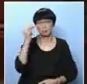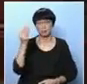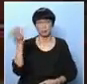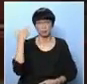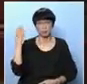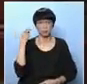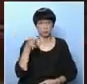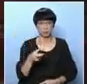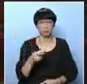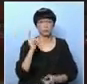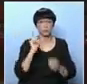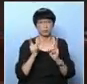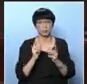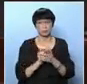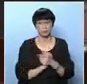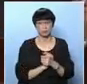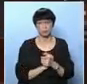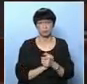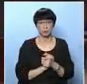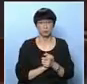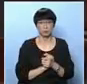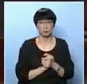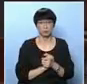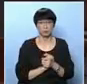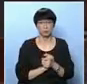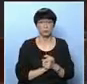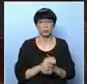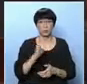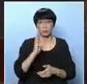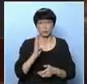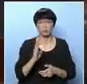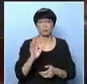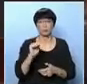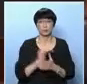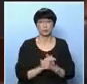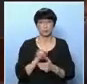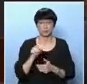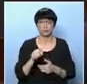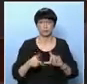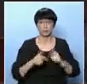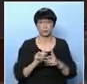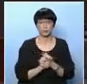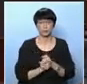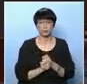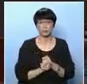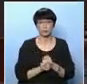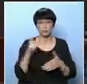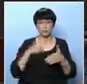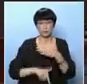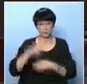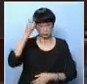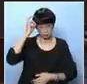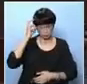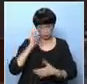可以收錢又得，收 letter B 又得。我覺得呢個做法應該要深入去三